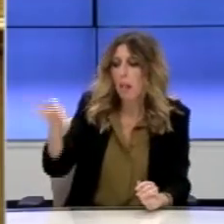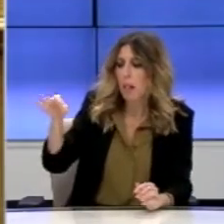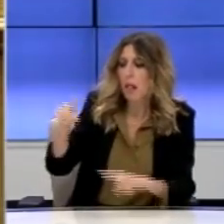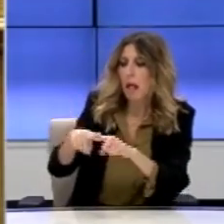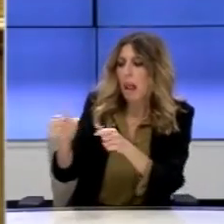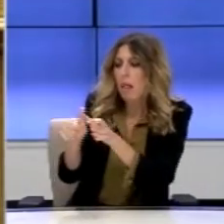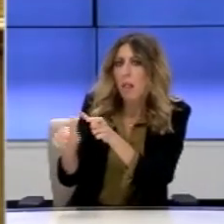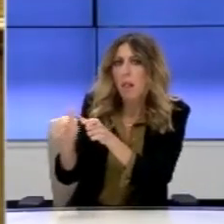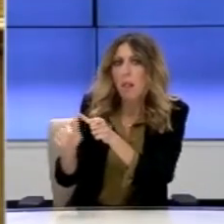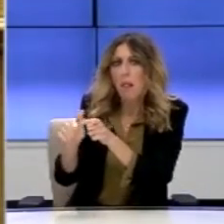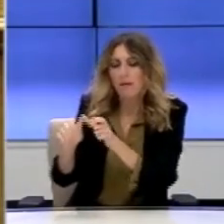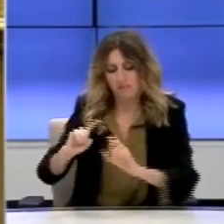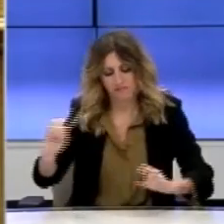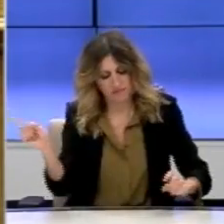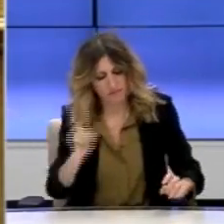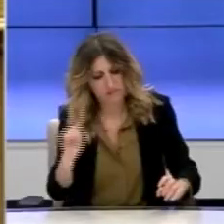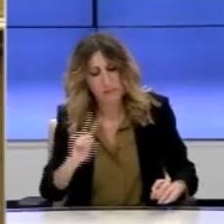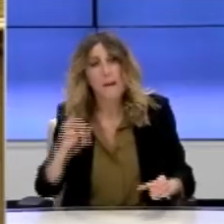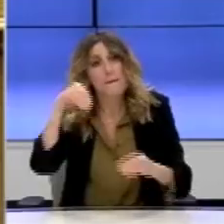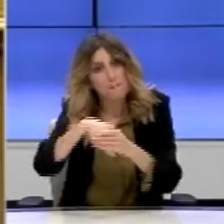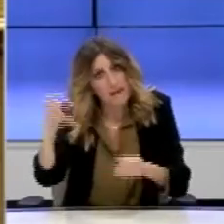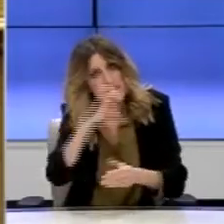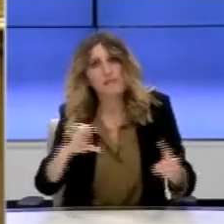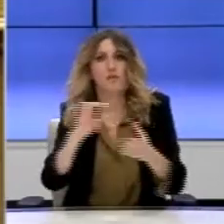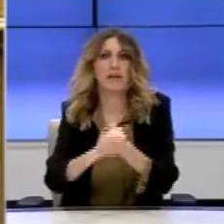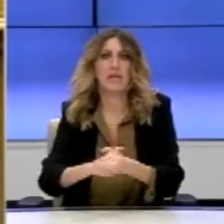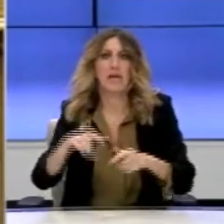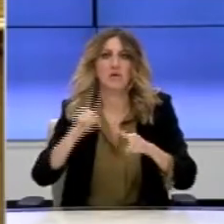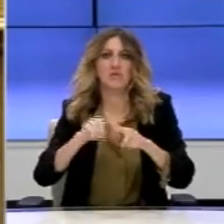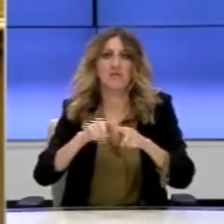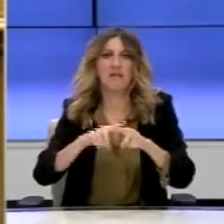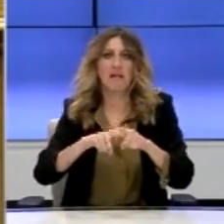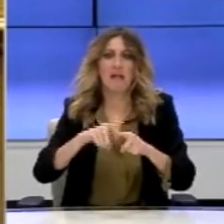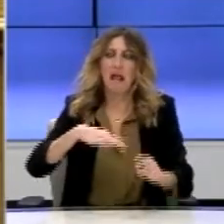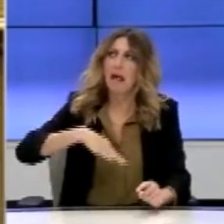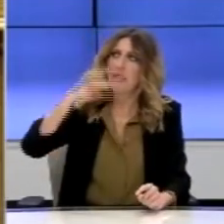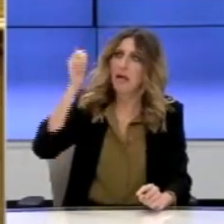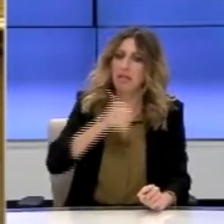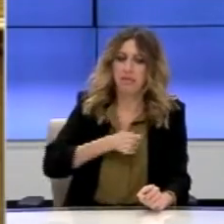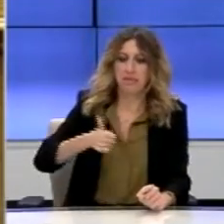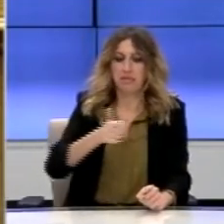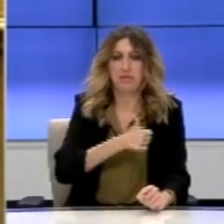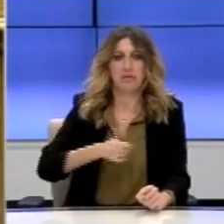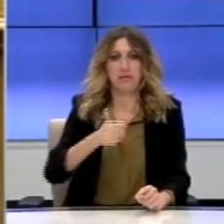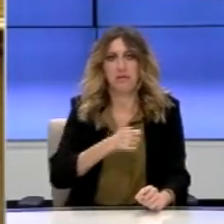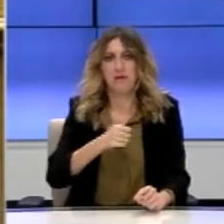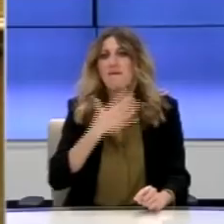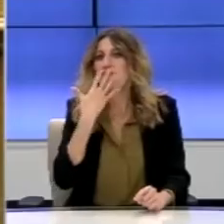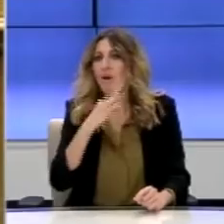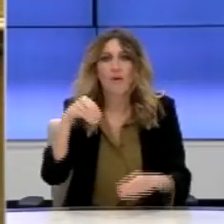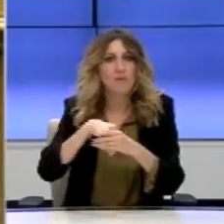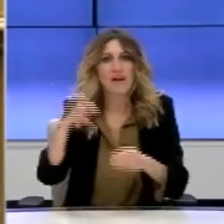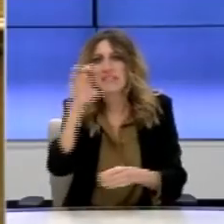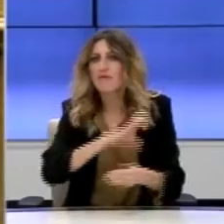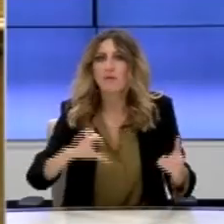Είμαστε απομονωμένοι γιατί ο ελληνικός λαός, αλλά και οι υπόλοιποι λαοί της Ευρώπης και όλου του κόσμου συνολικά,